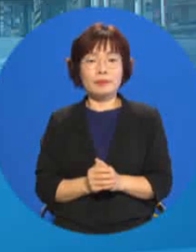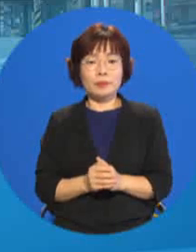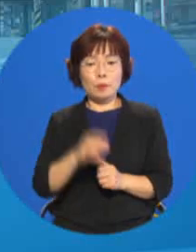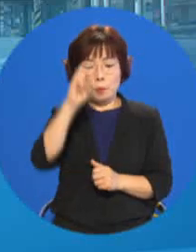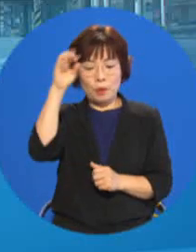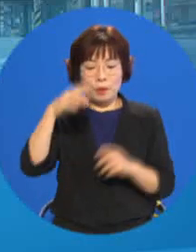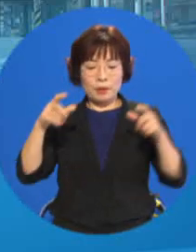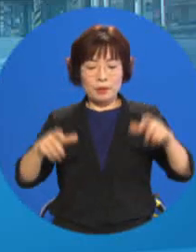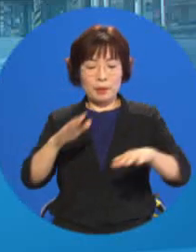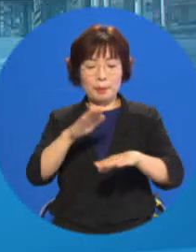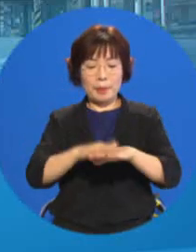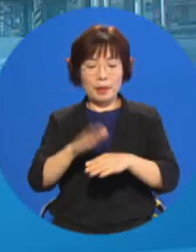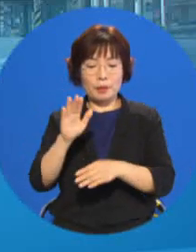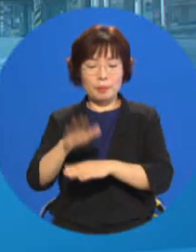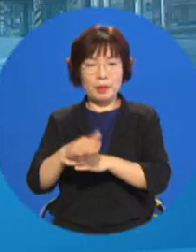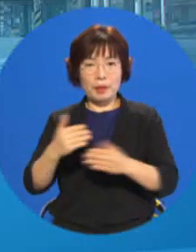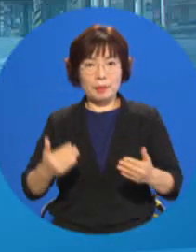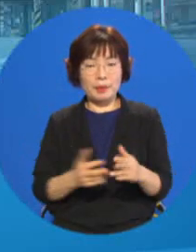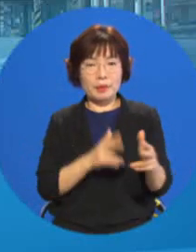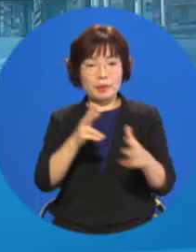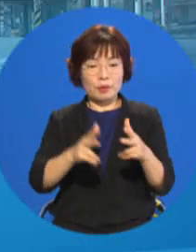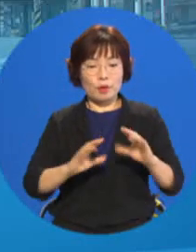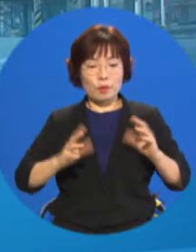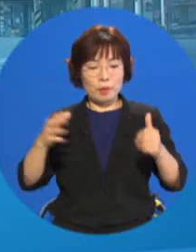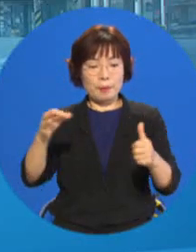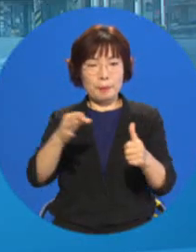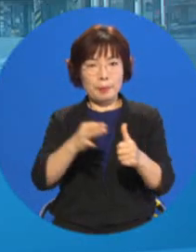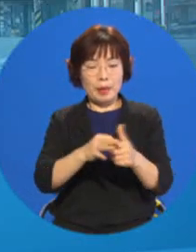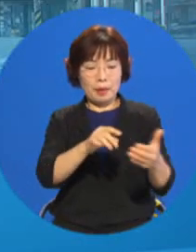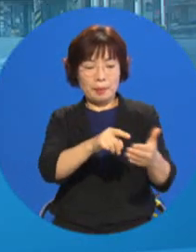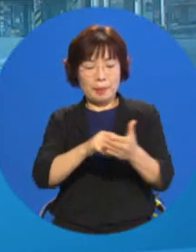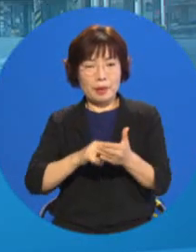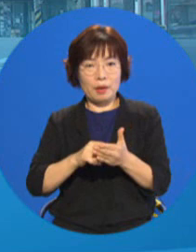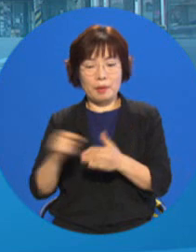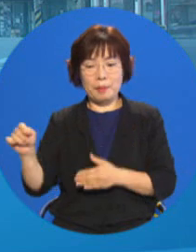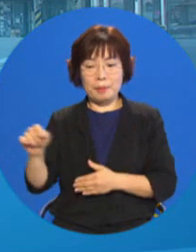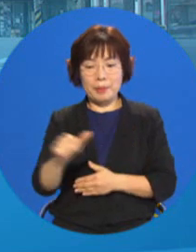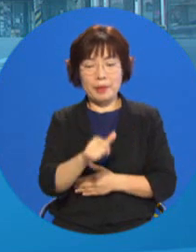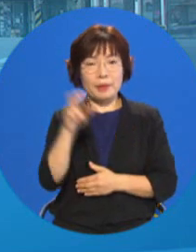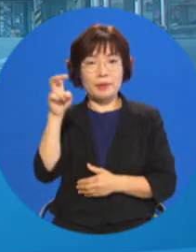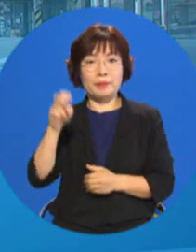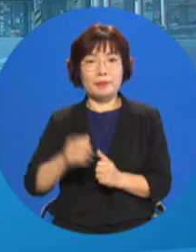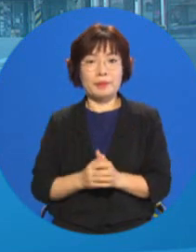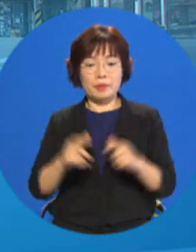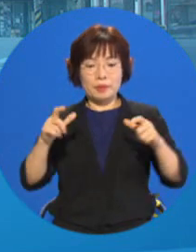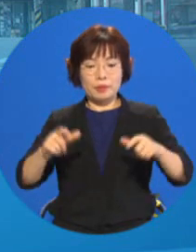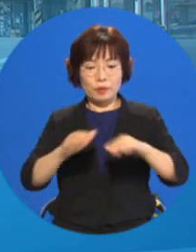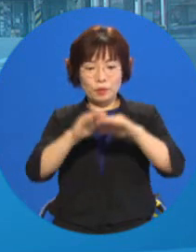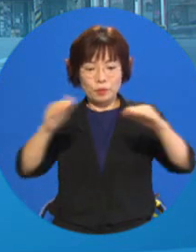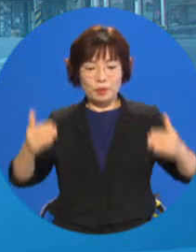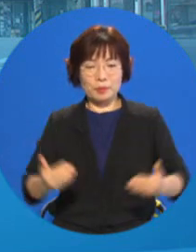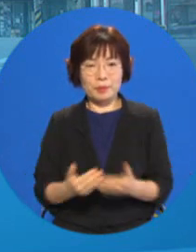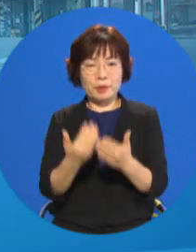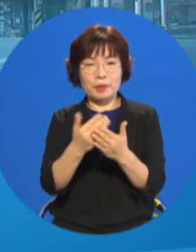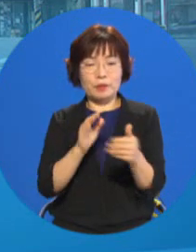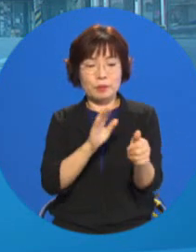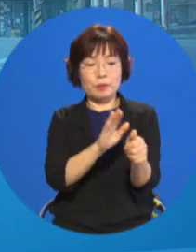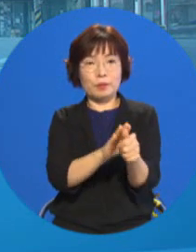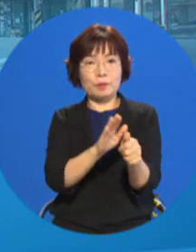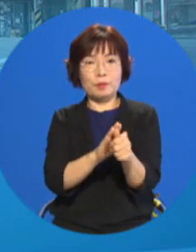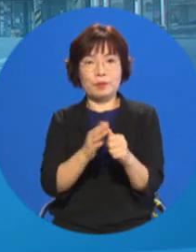광양 지역 농촌 활성화 사업들이 국비 조달이 가시화되면서 탄력을 받고 있습니다. 지역 균형 발전을